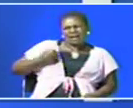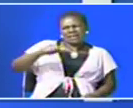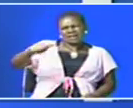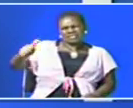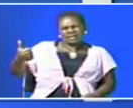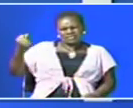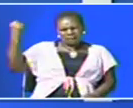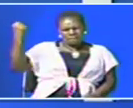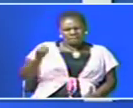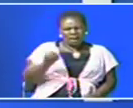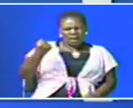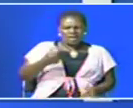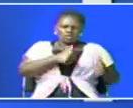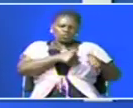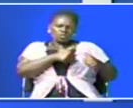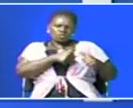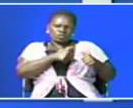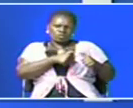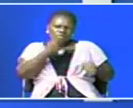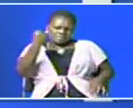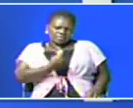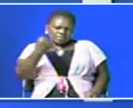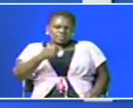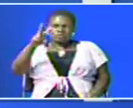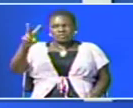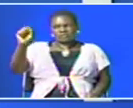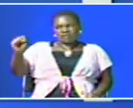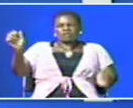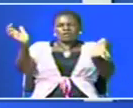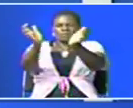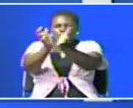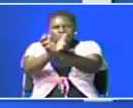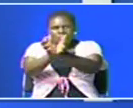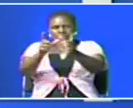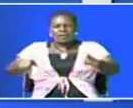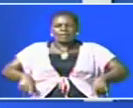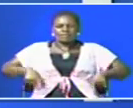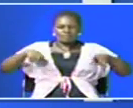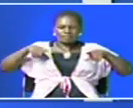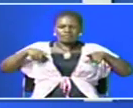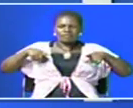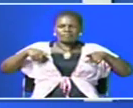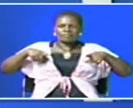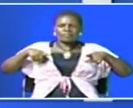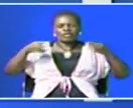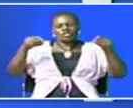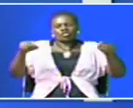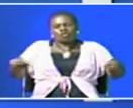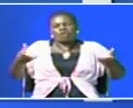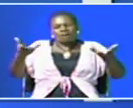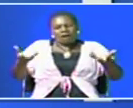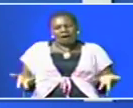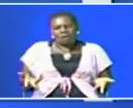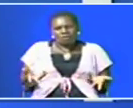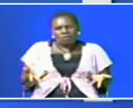aliweza kumdunga kisu mpenziwe visu 25 na akafungwa kifungo cha maisha. Suluhu iko wapi?